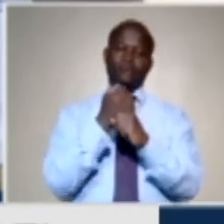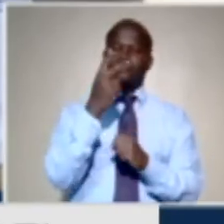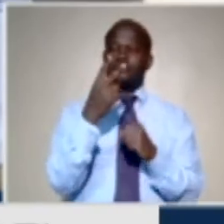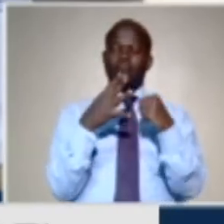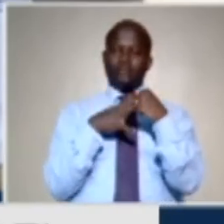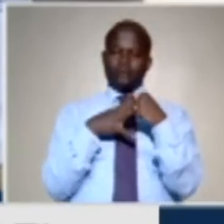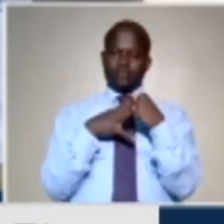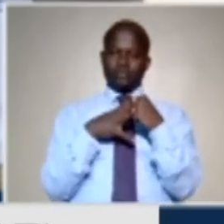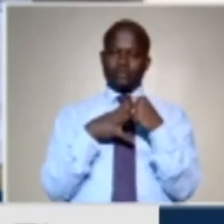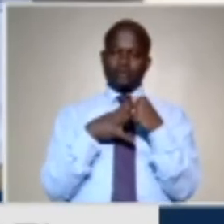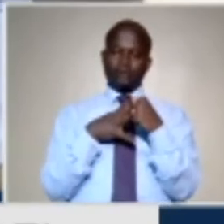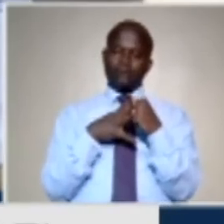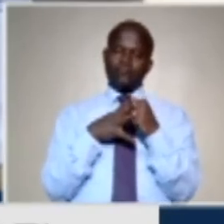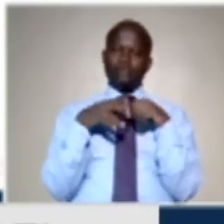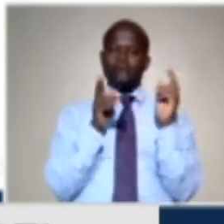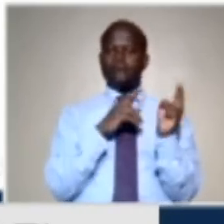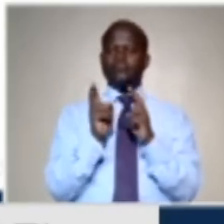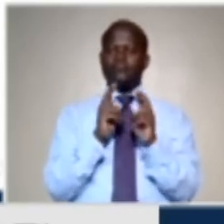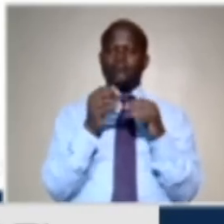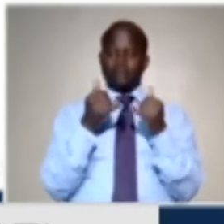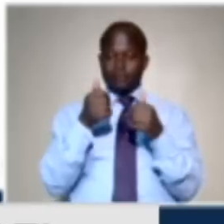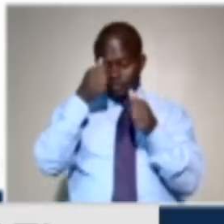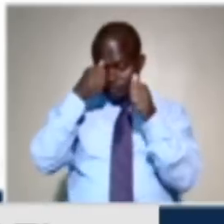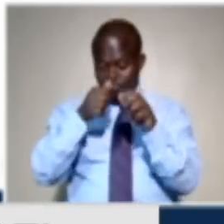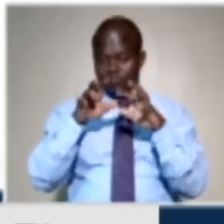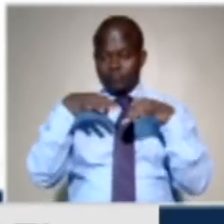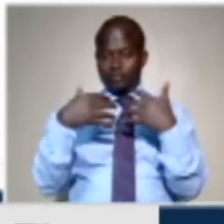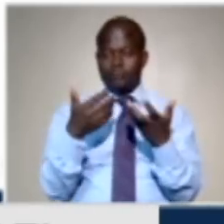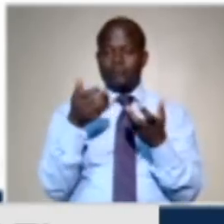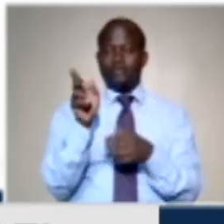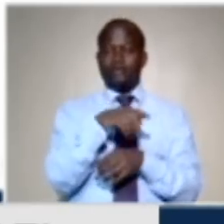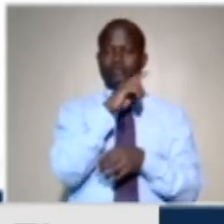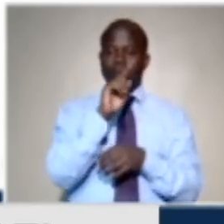29, ubundi ukurikije uburemere bw'ibyaha